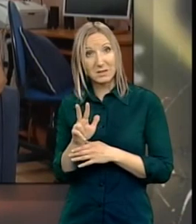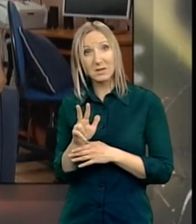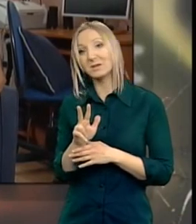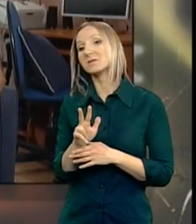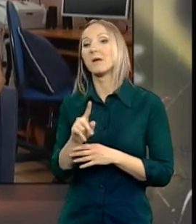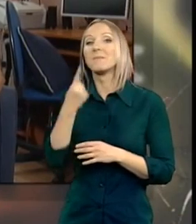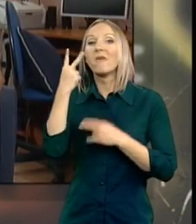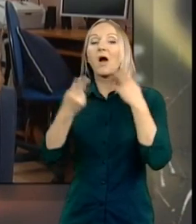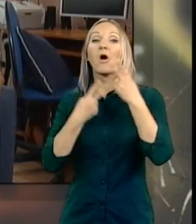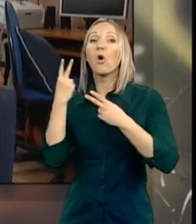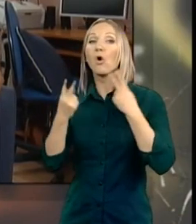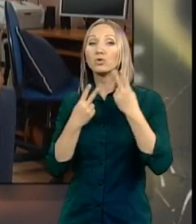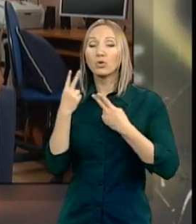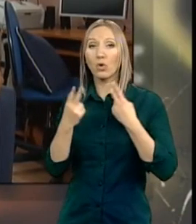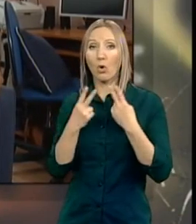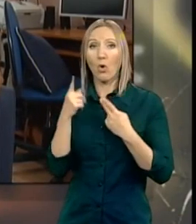Poslije prve kontrole